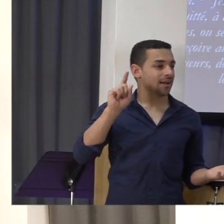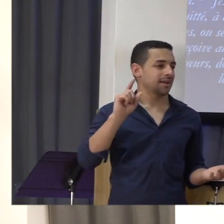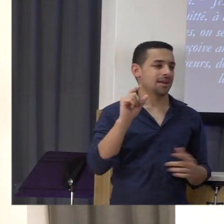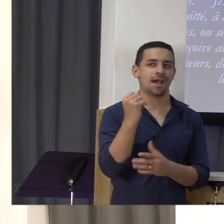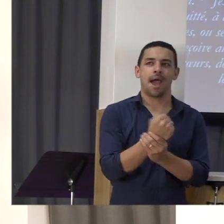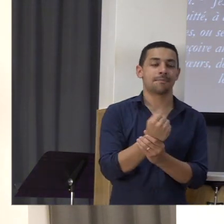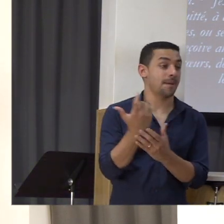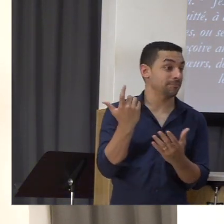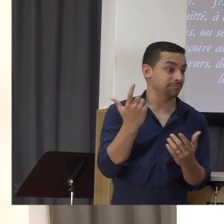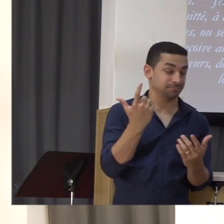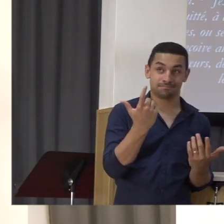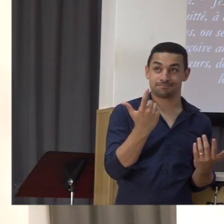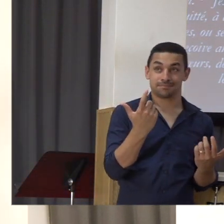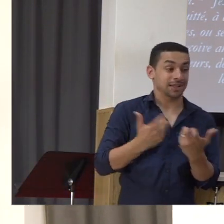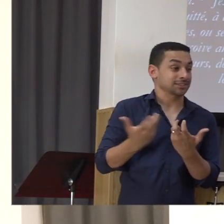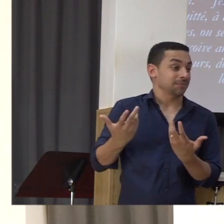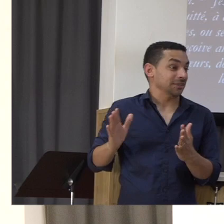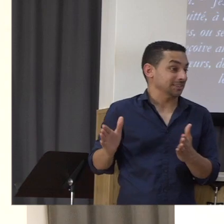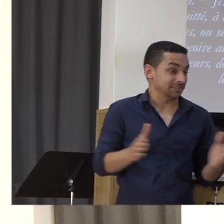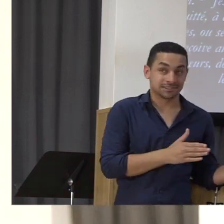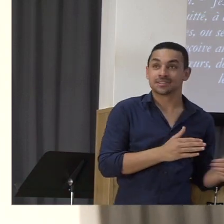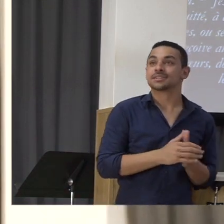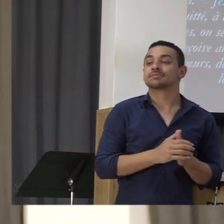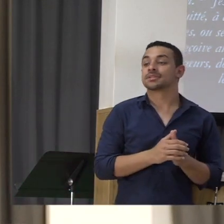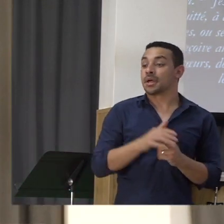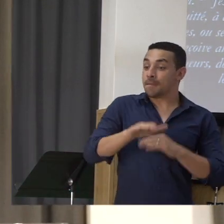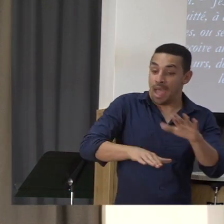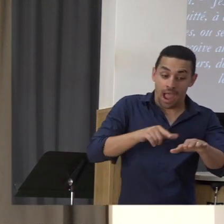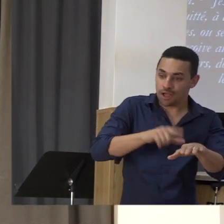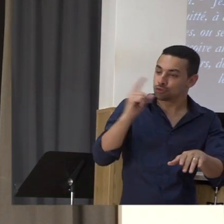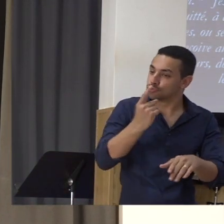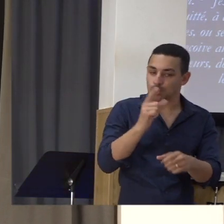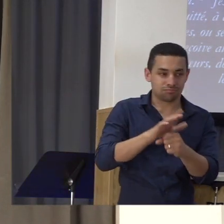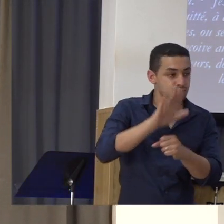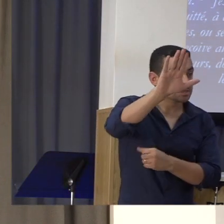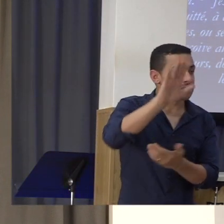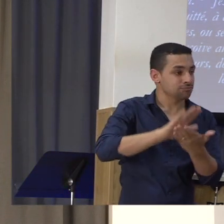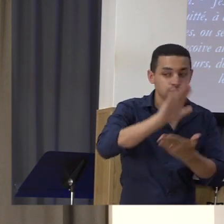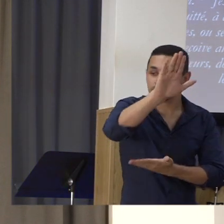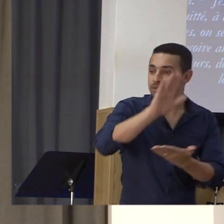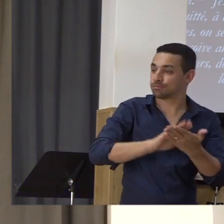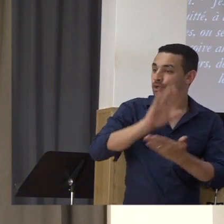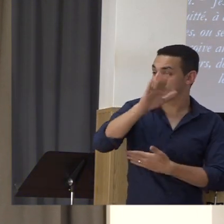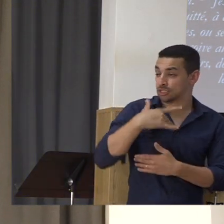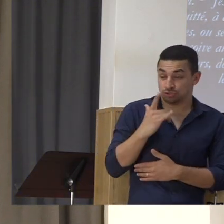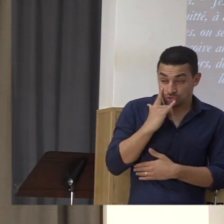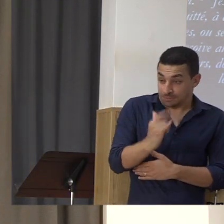parti. Et ces 2 ou 3 pas sont accompagnés d'une promesse. Je n'ai jamais vu